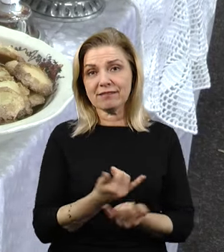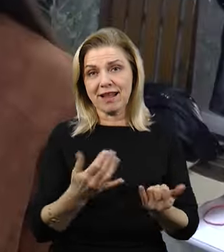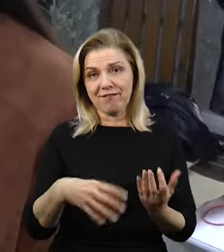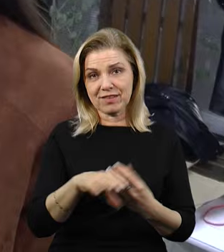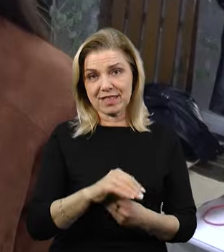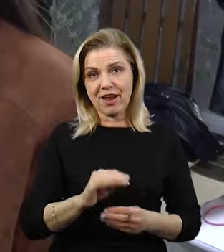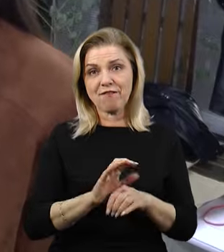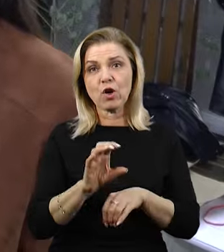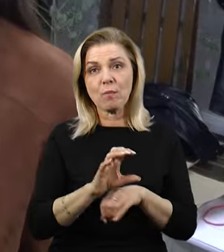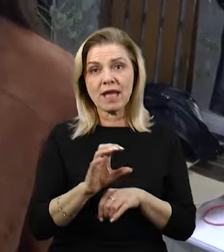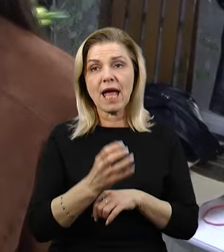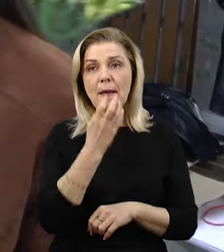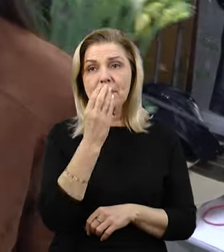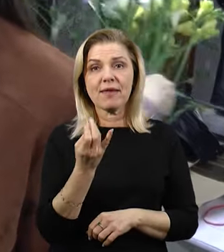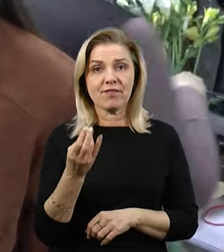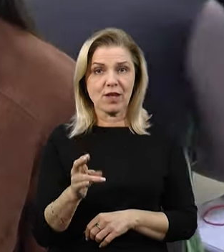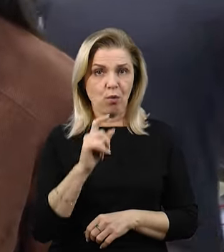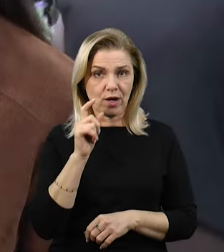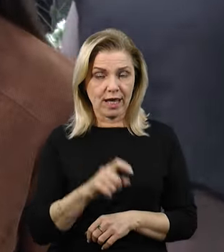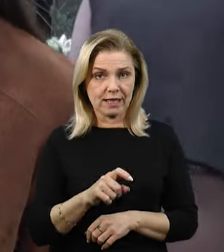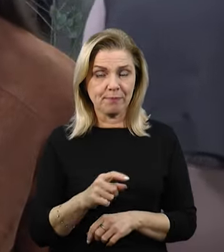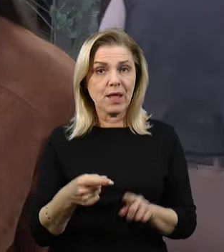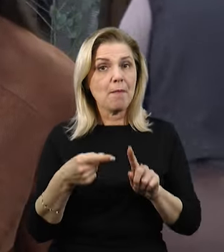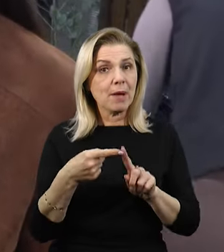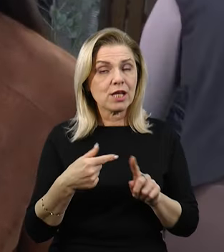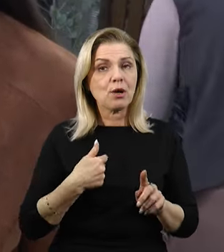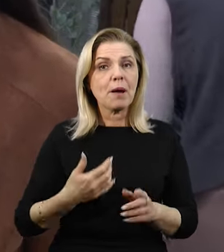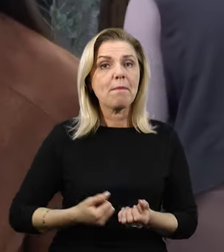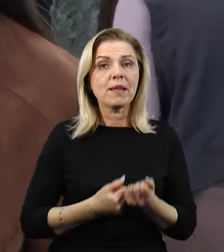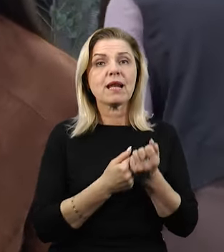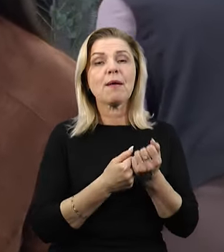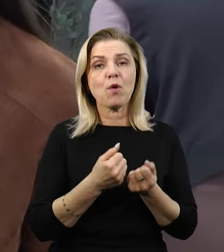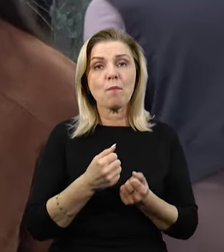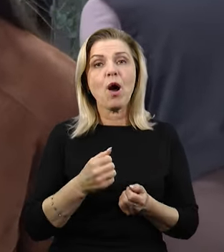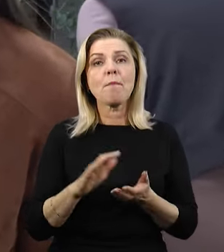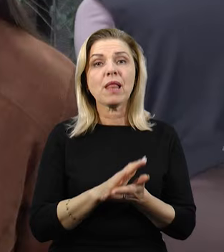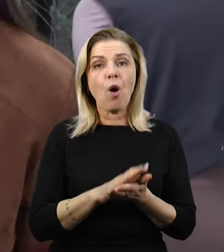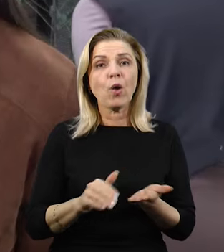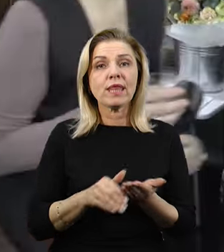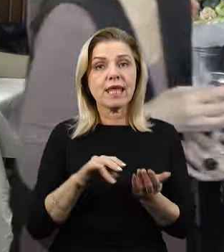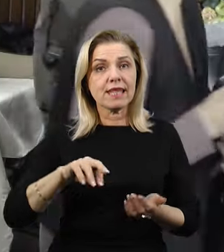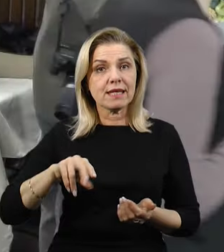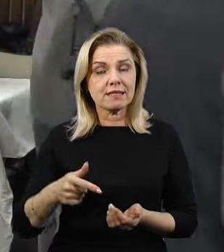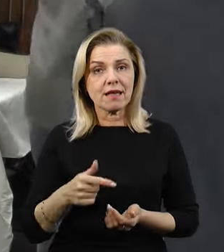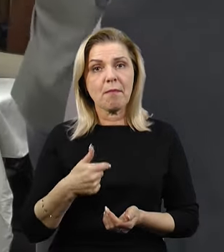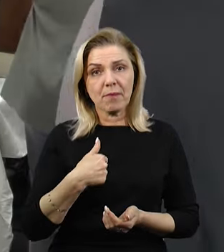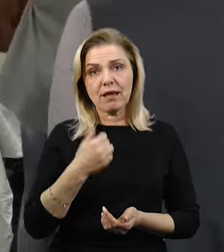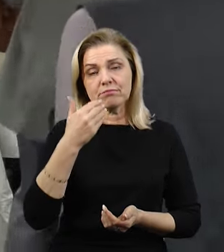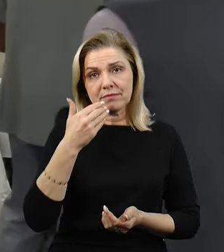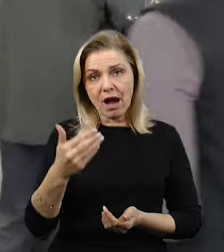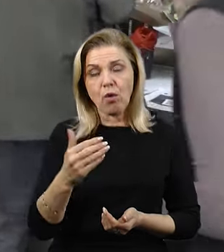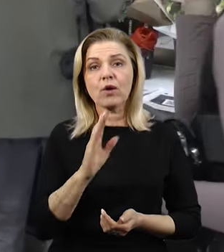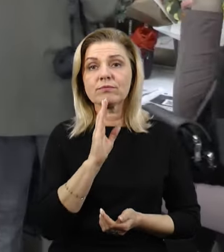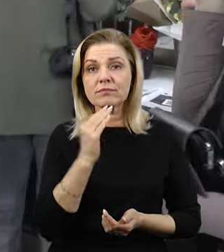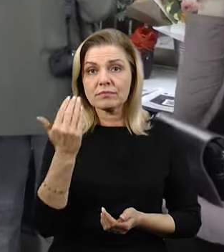України. По-перше, ми підтримуємо благодійність. Дуже дякуємо Аліні за запрошення, тому що хочемо підтримати